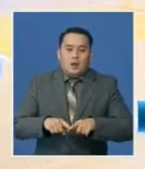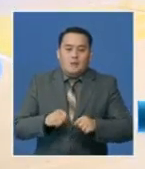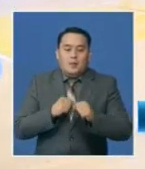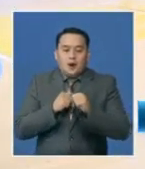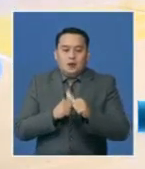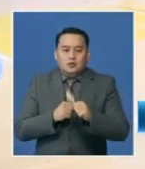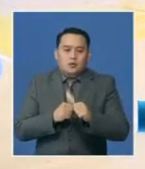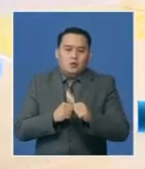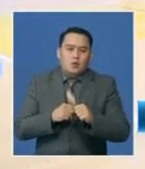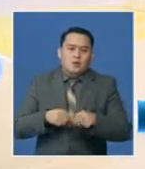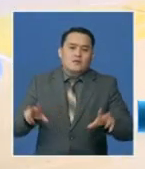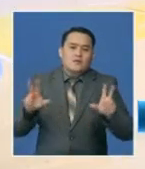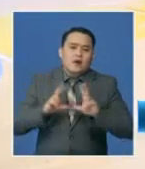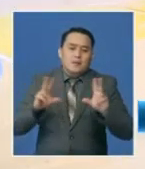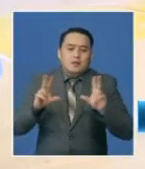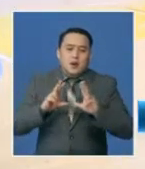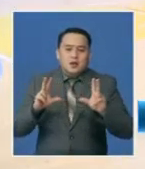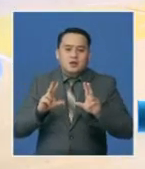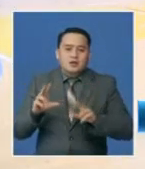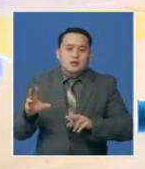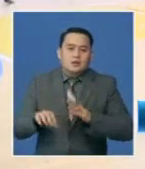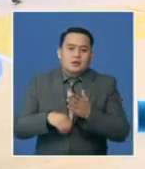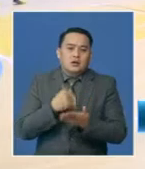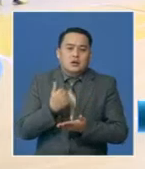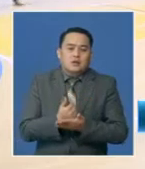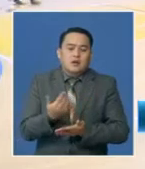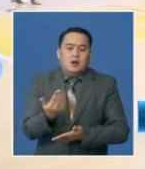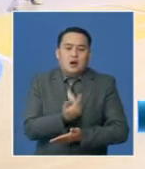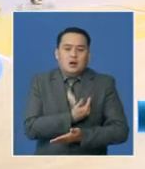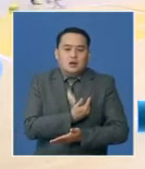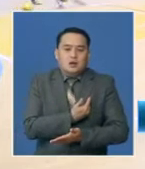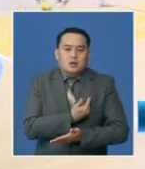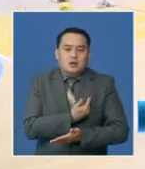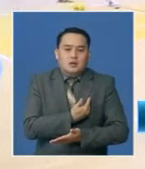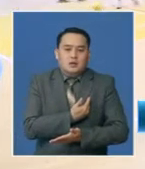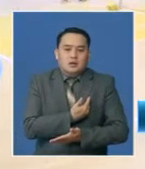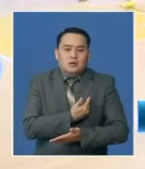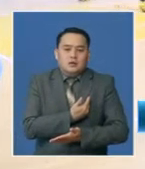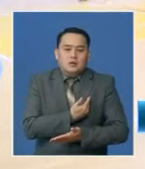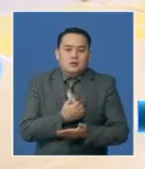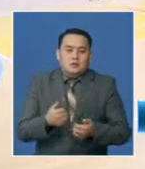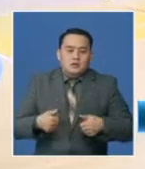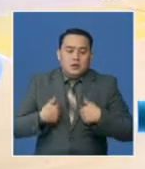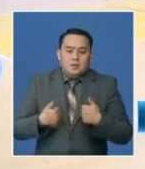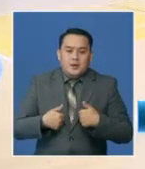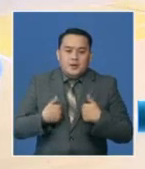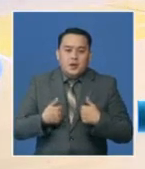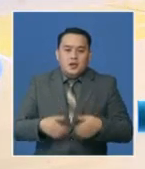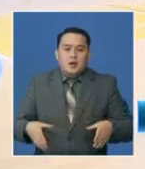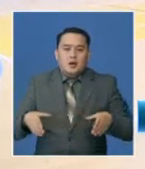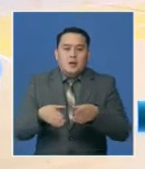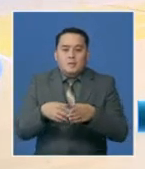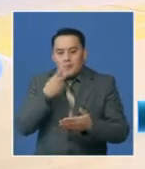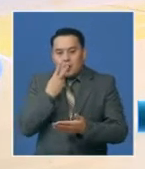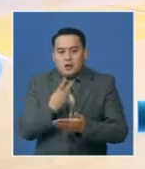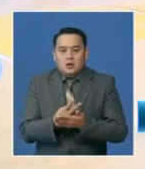именно с такими прекрасными, будем говорить, для Казахстана событиями. Здесь независимо